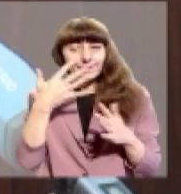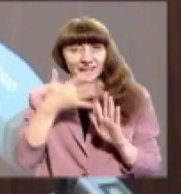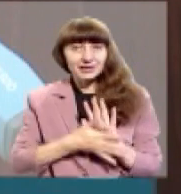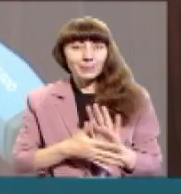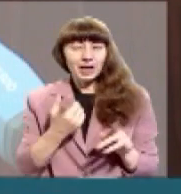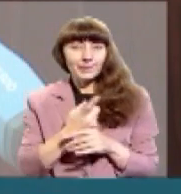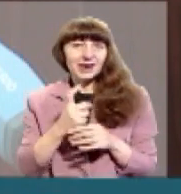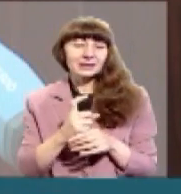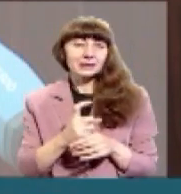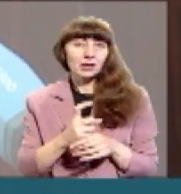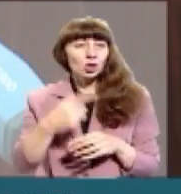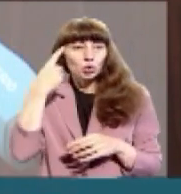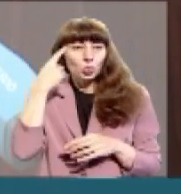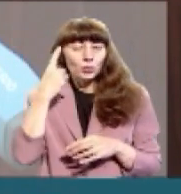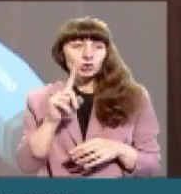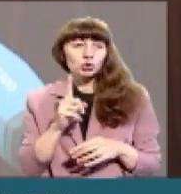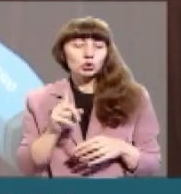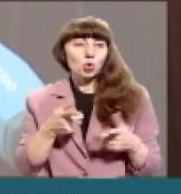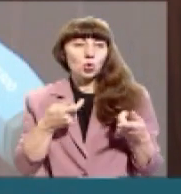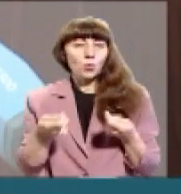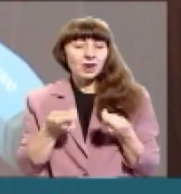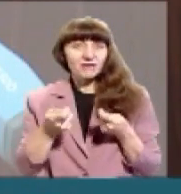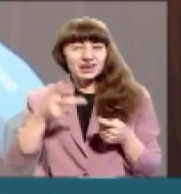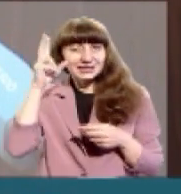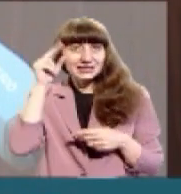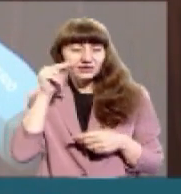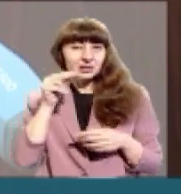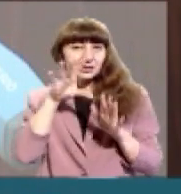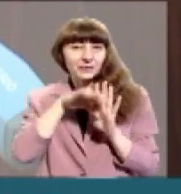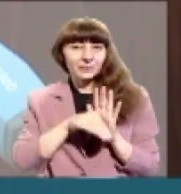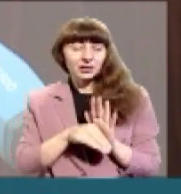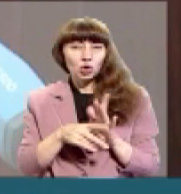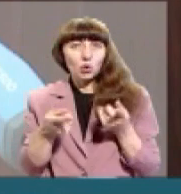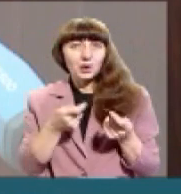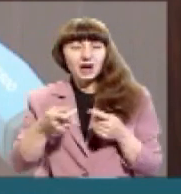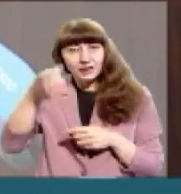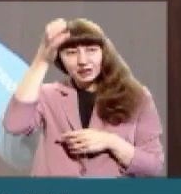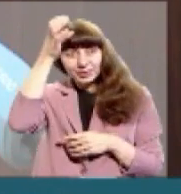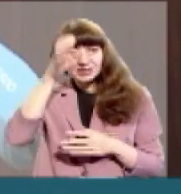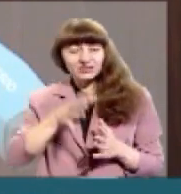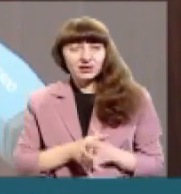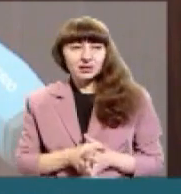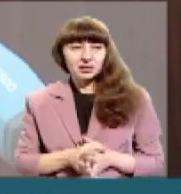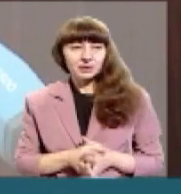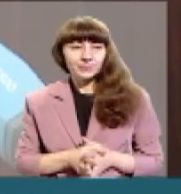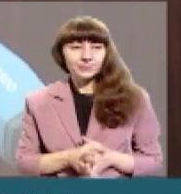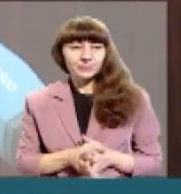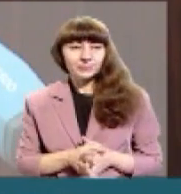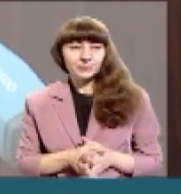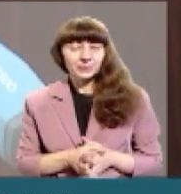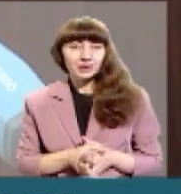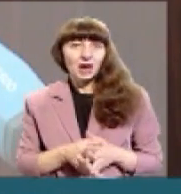поэтому думаю, что управление цифровизацией совместно с управлением образования могли